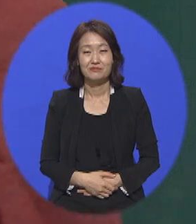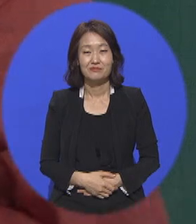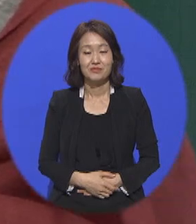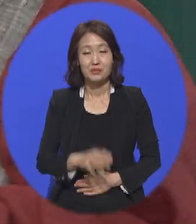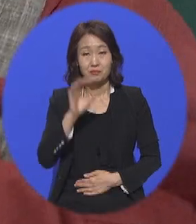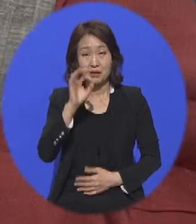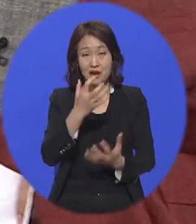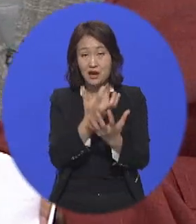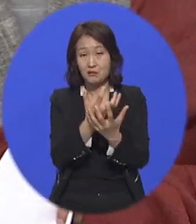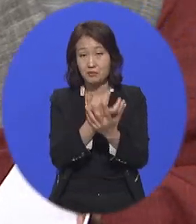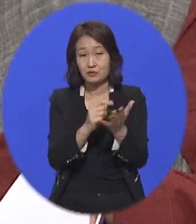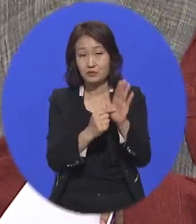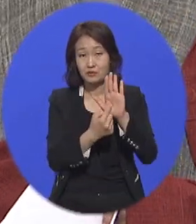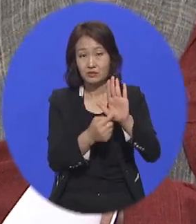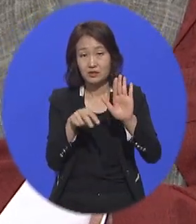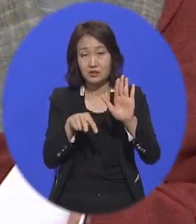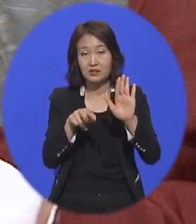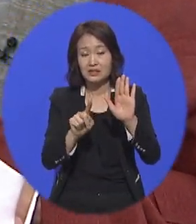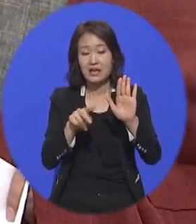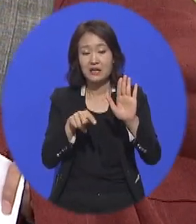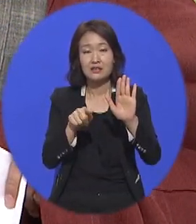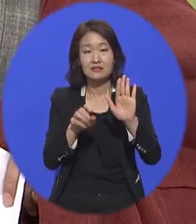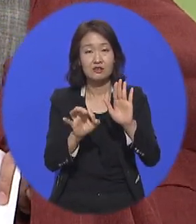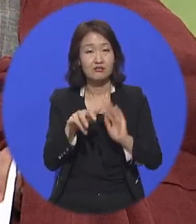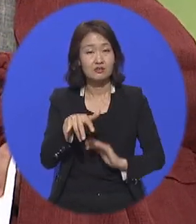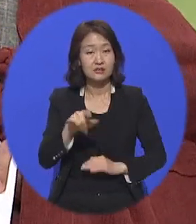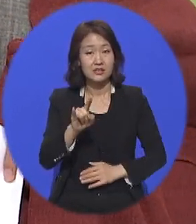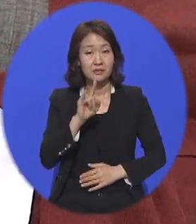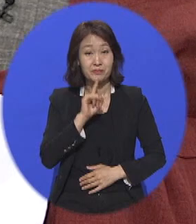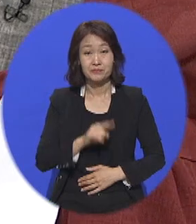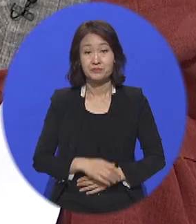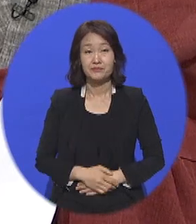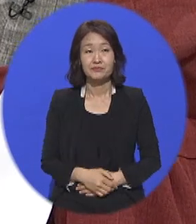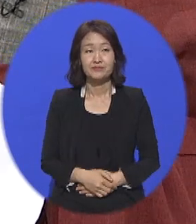자, 한문으로 좀 적었는데 이게 사성제라고 합니다.